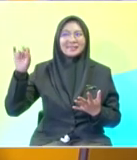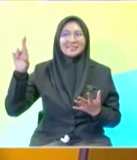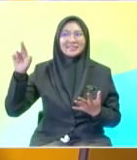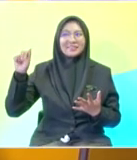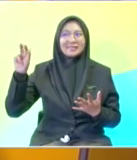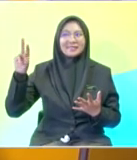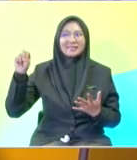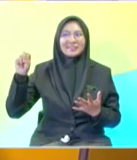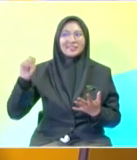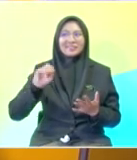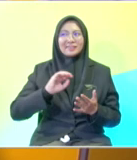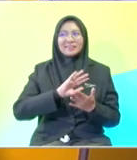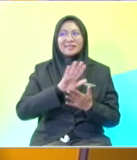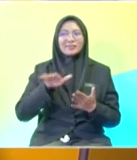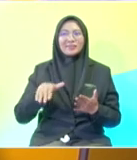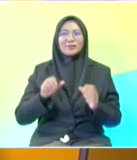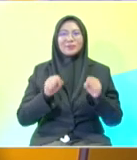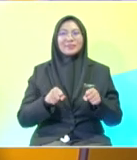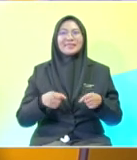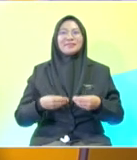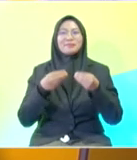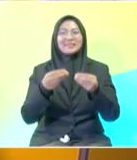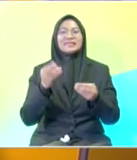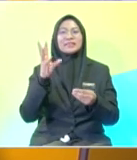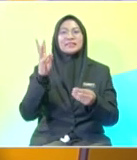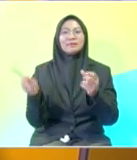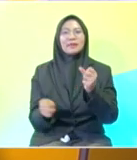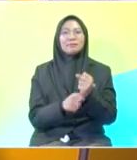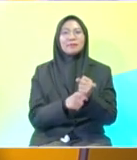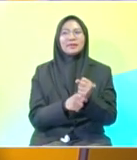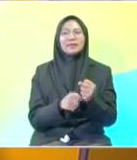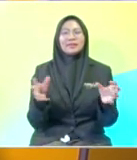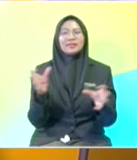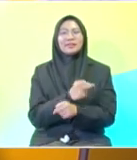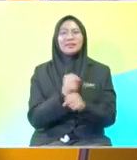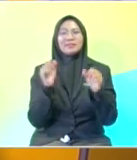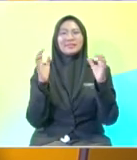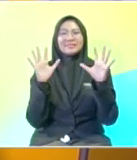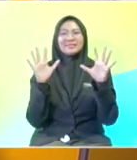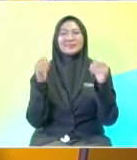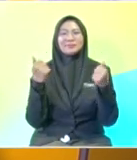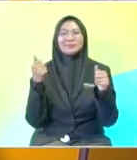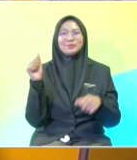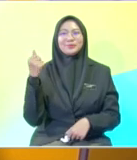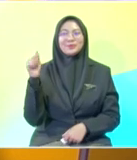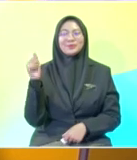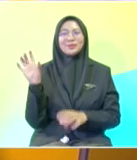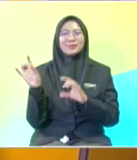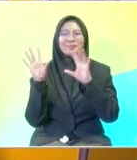enam bintang keseluruhannya ada bagaimana untuk Bagaimana 10 bintang Ustadzah